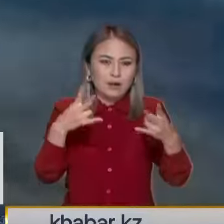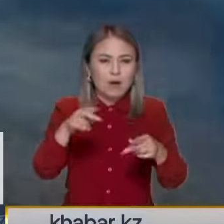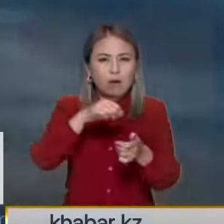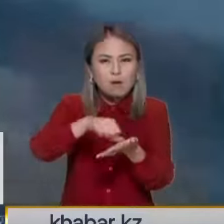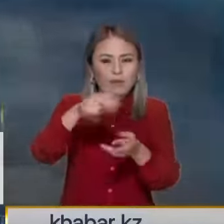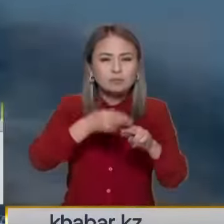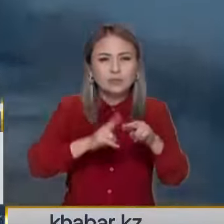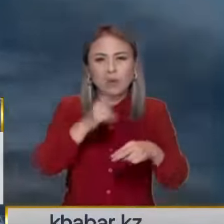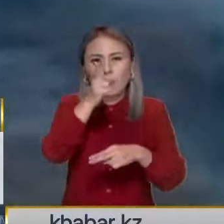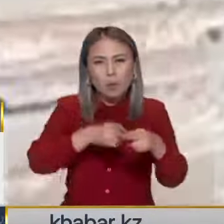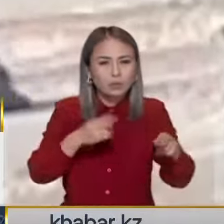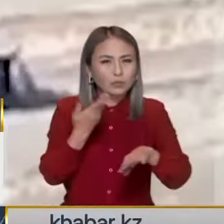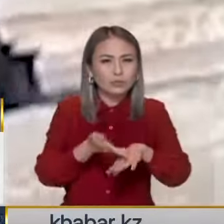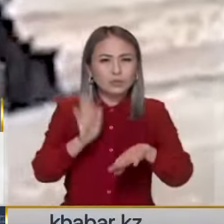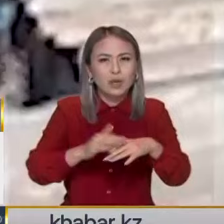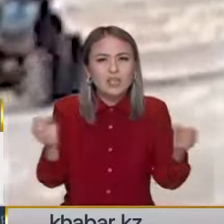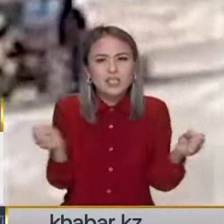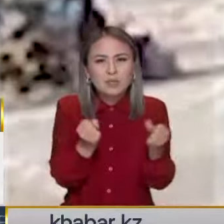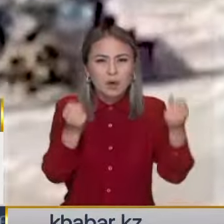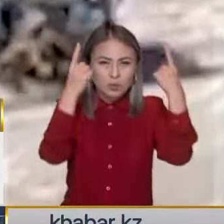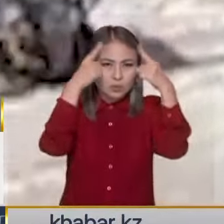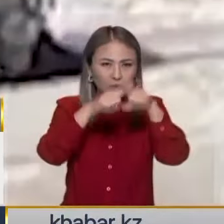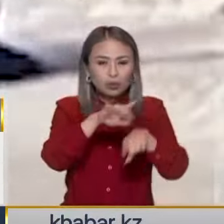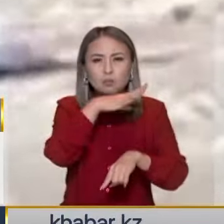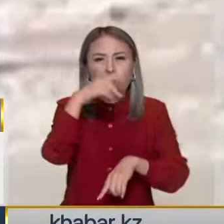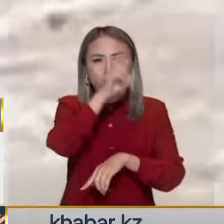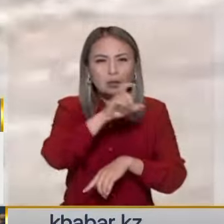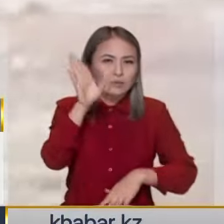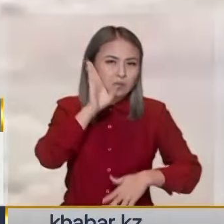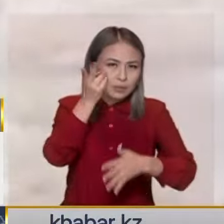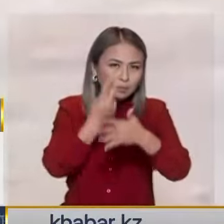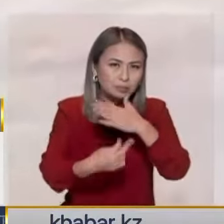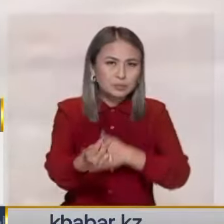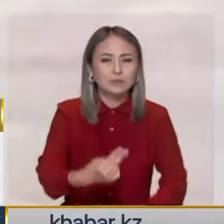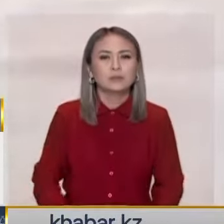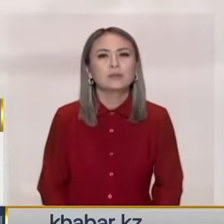өту машақаты өз алдына. Қанша көлік пен техника және адамдар суға кетті.